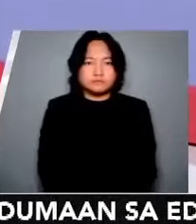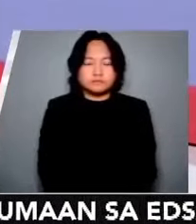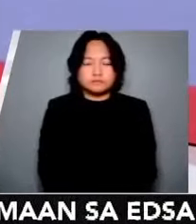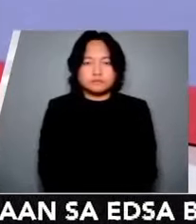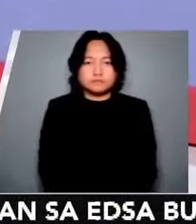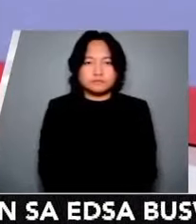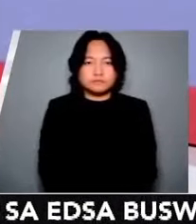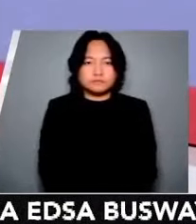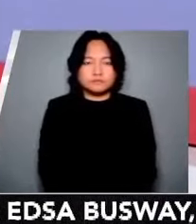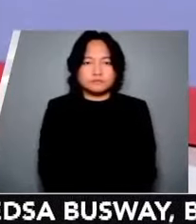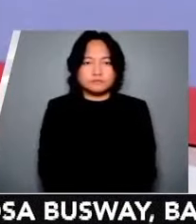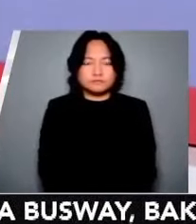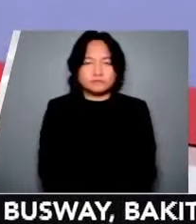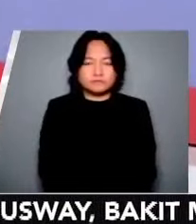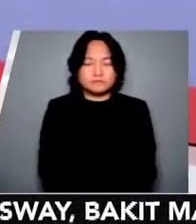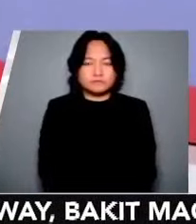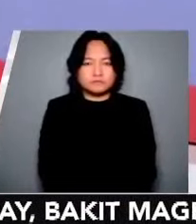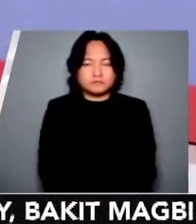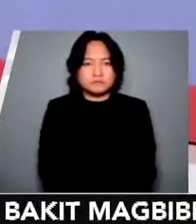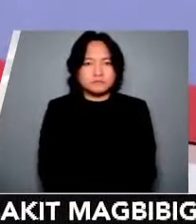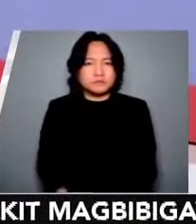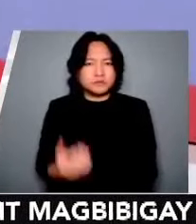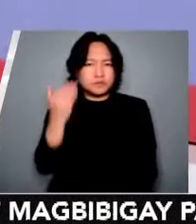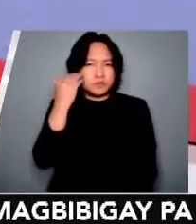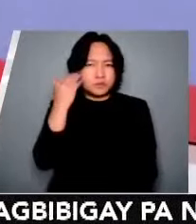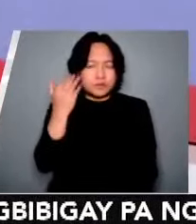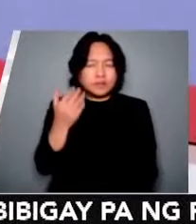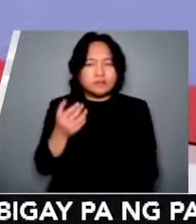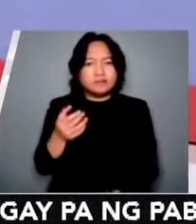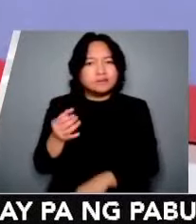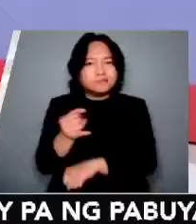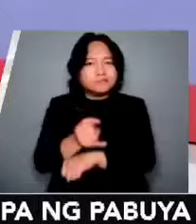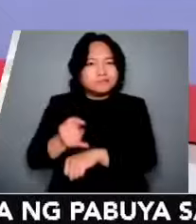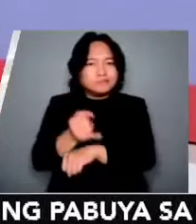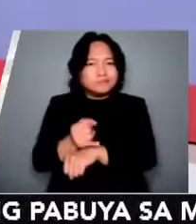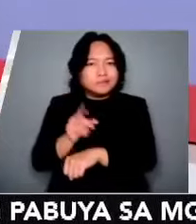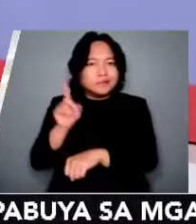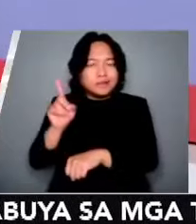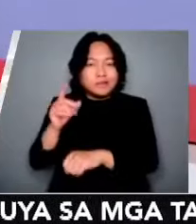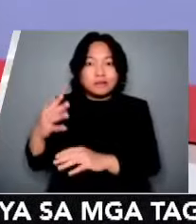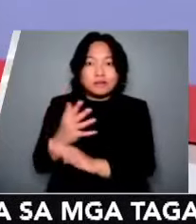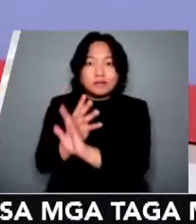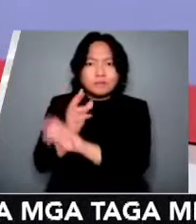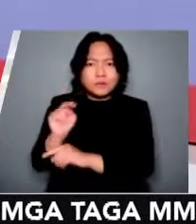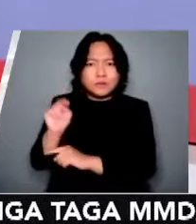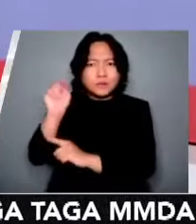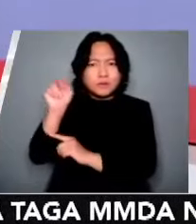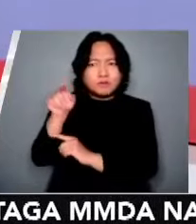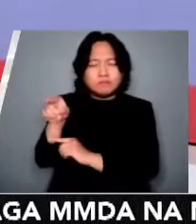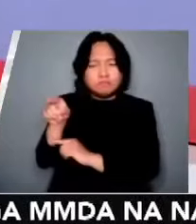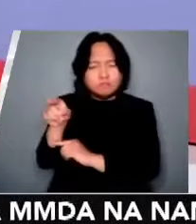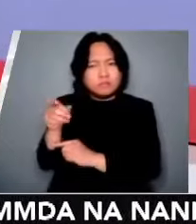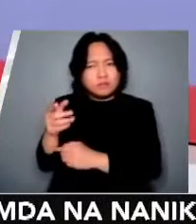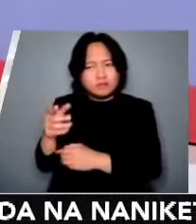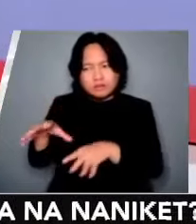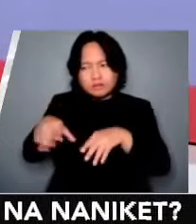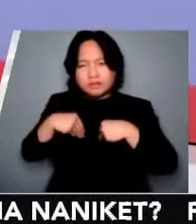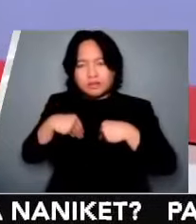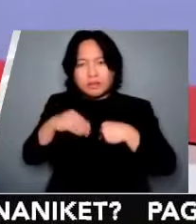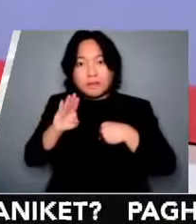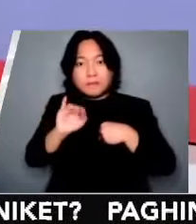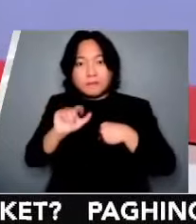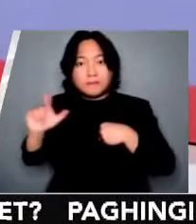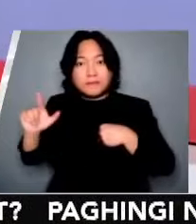Ikinagulat ng isang residente sa Samal Island sa Davao del Norte ang natanggap niyang bill sa kuryente na umabot sa mahigit